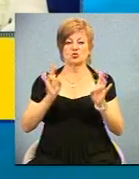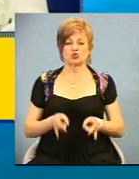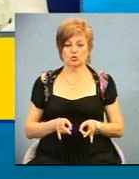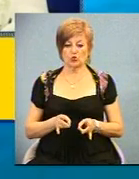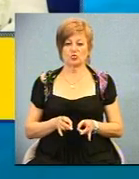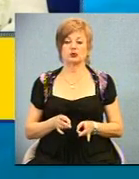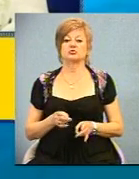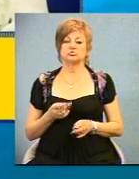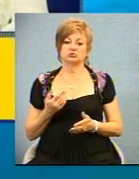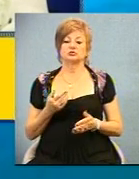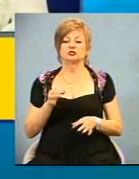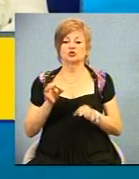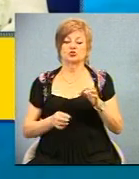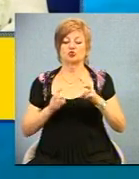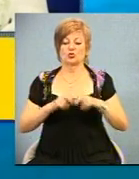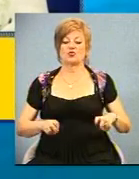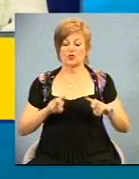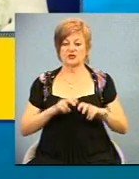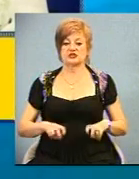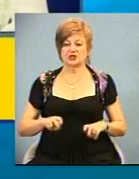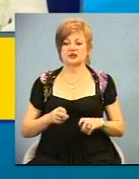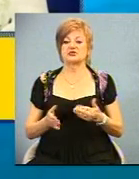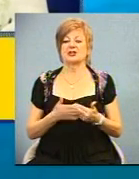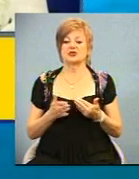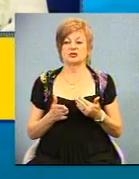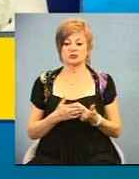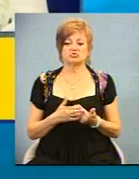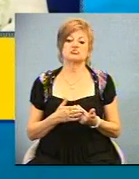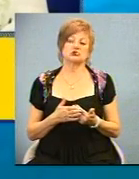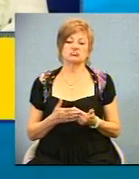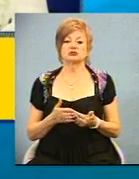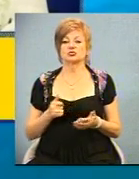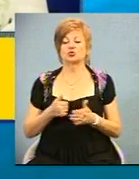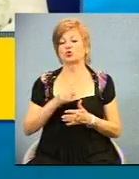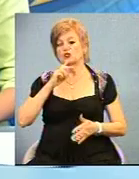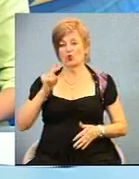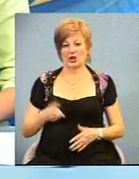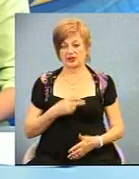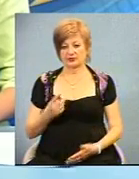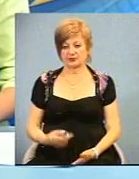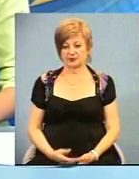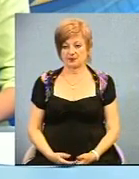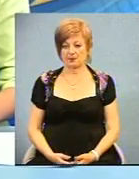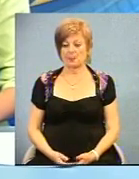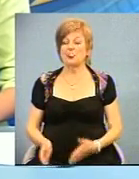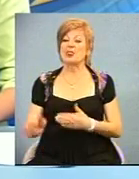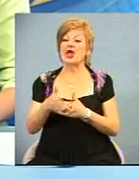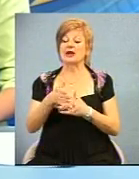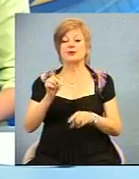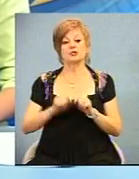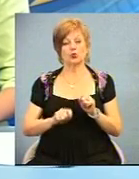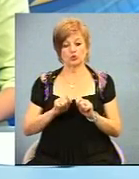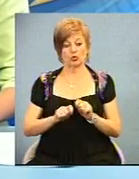І триває досудове розслідування та перевірка. Карається обмеження волі на строк до 2 років. Рибний контроль.